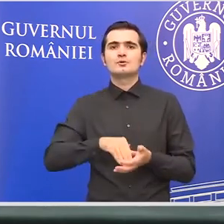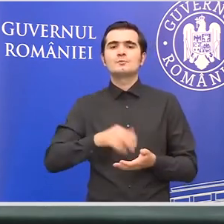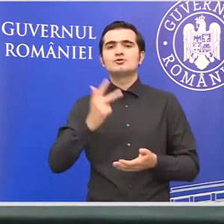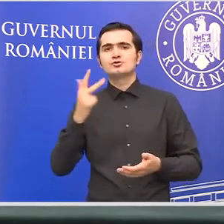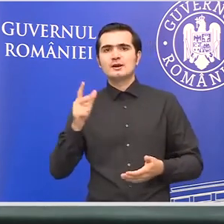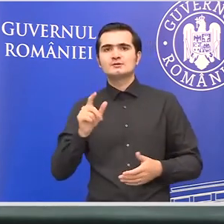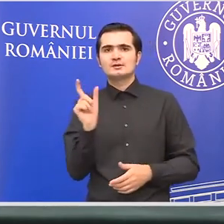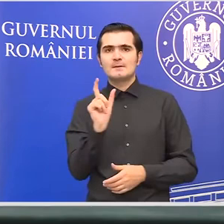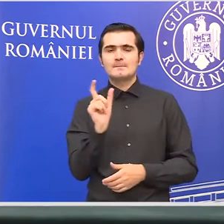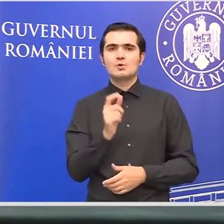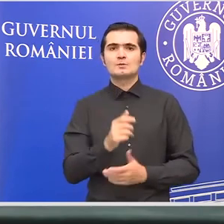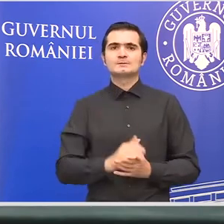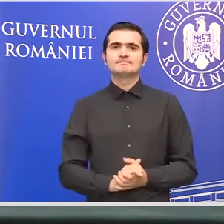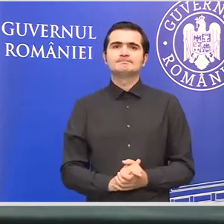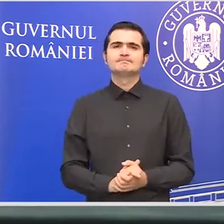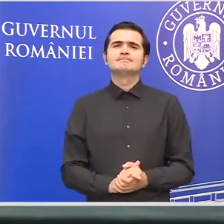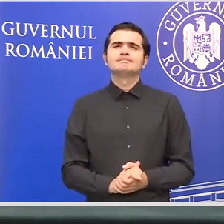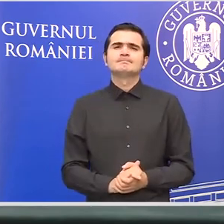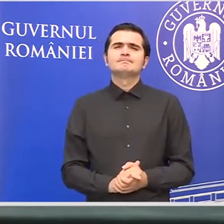1.081.300.